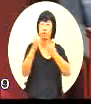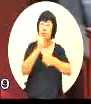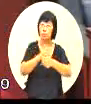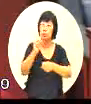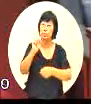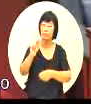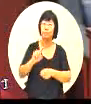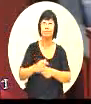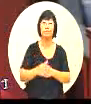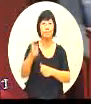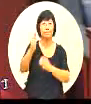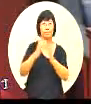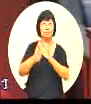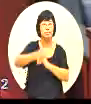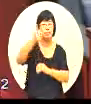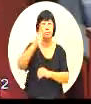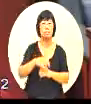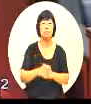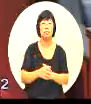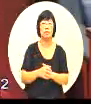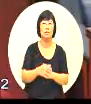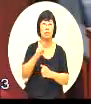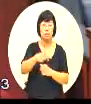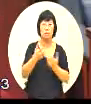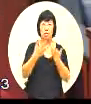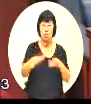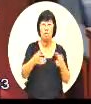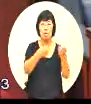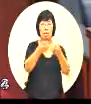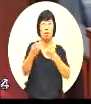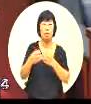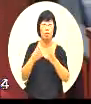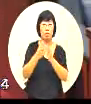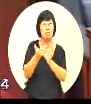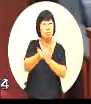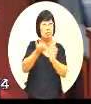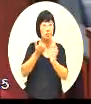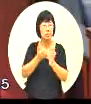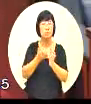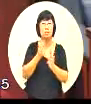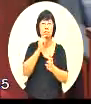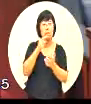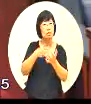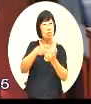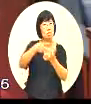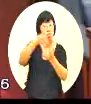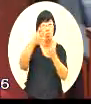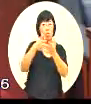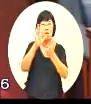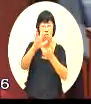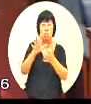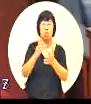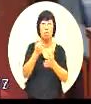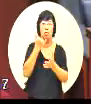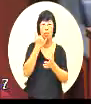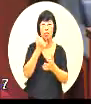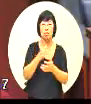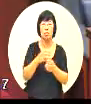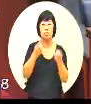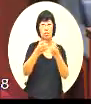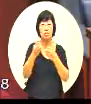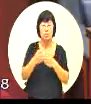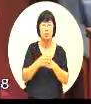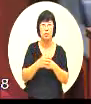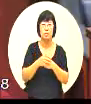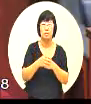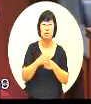那我是觉得这种问题就是多讨论，而且要事先，而且频率啦、值跟量都要够，因为它这个是一